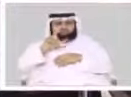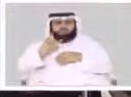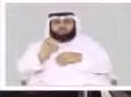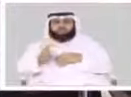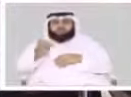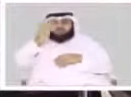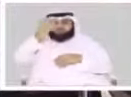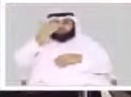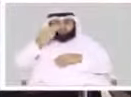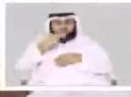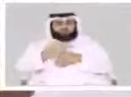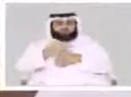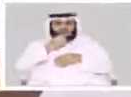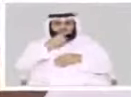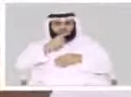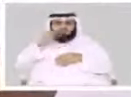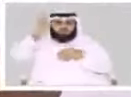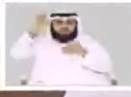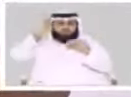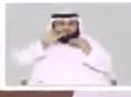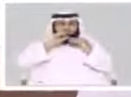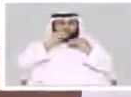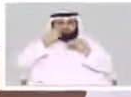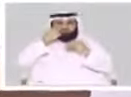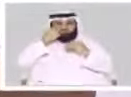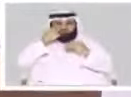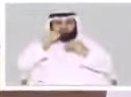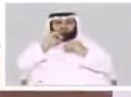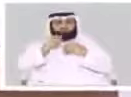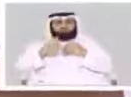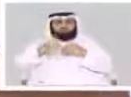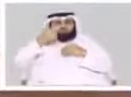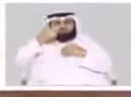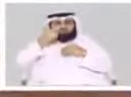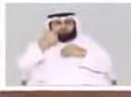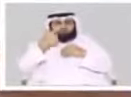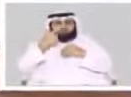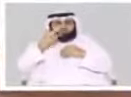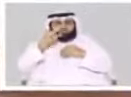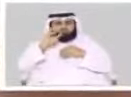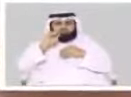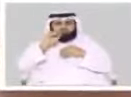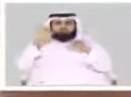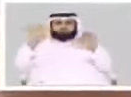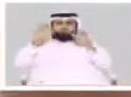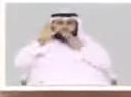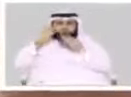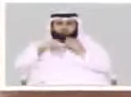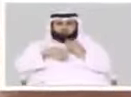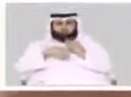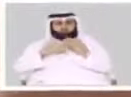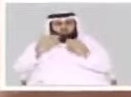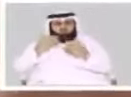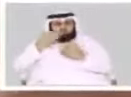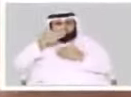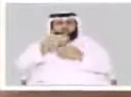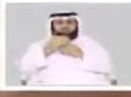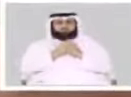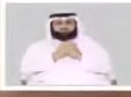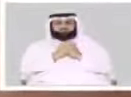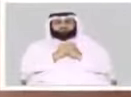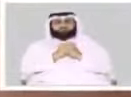أن ينزل الله عز وجل عليهم مائدة من السماء تكون لنا عيدا لأولنا وآخرنا وآية منك.